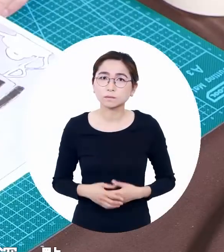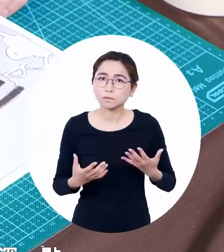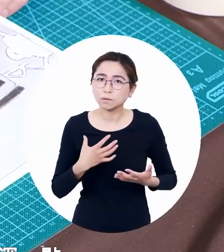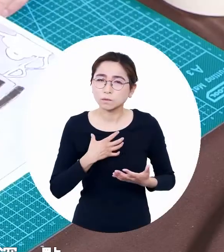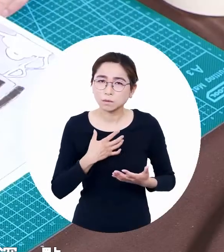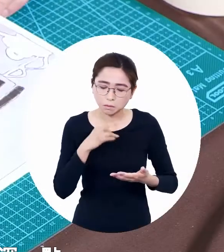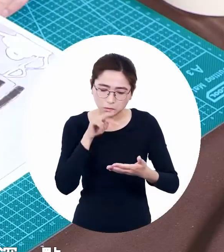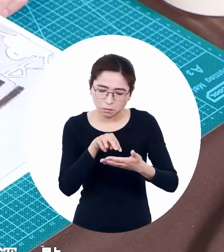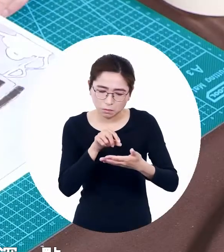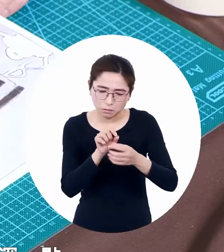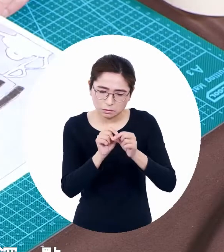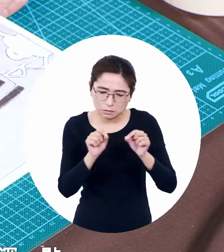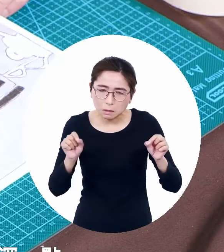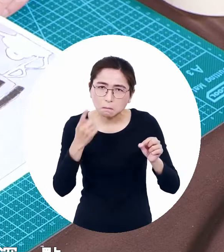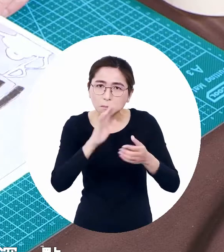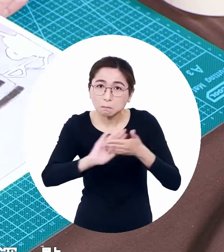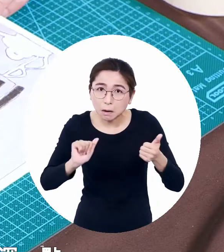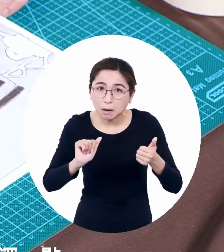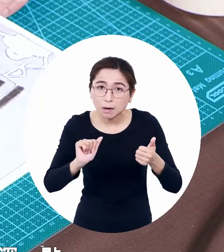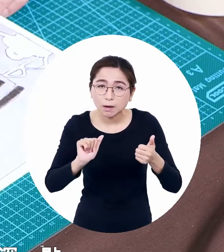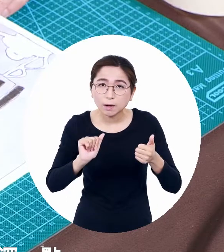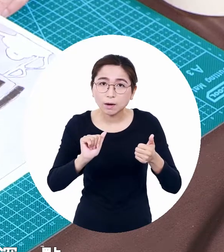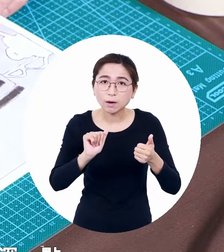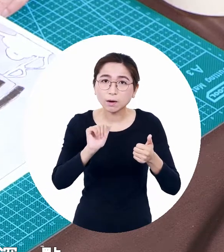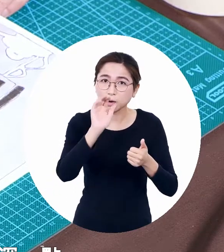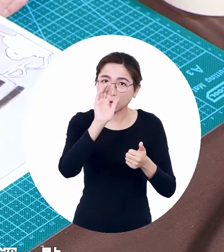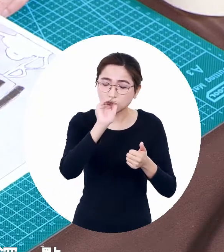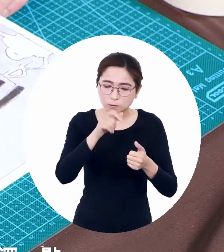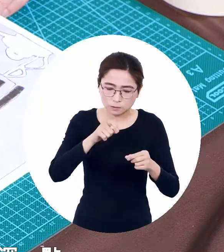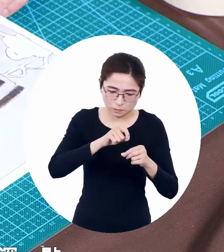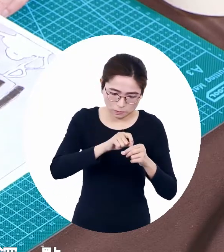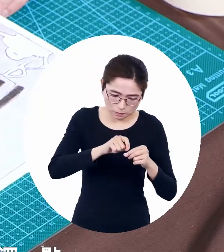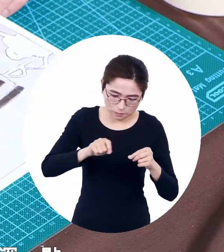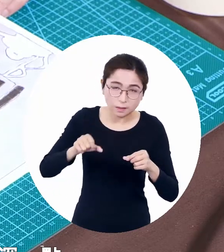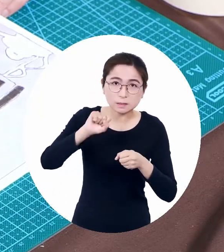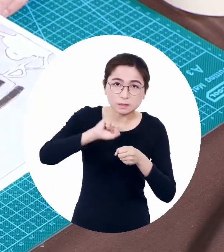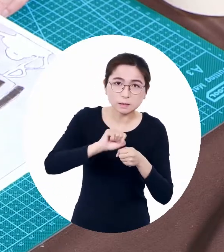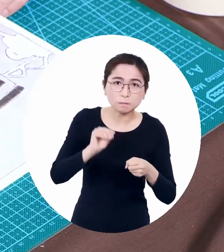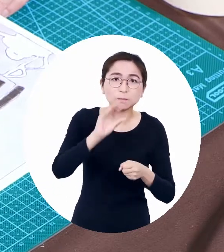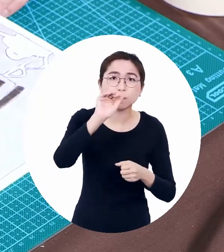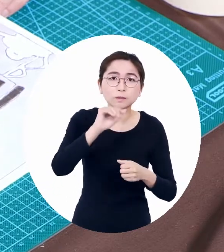如果你覺得唔清啲線咧，你可以加深少少。